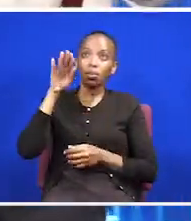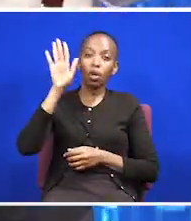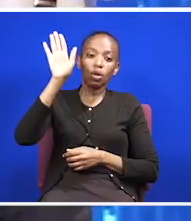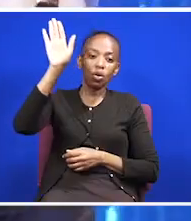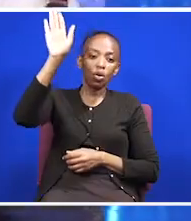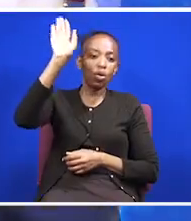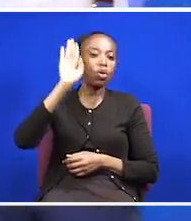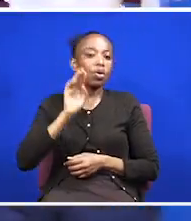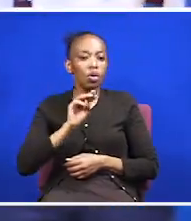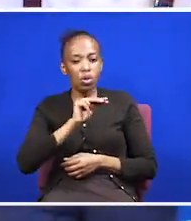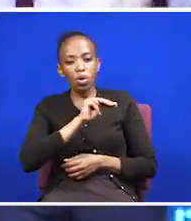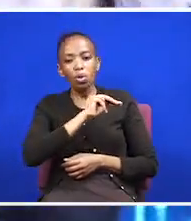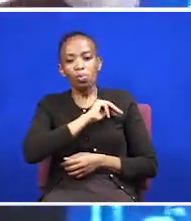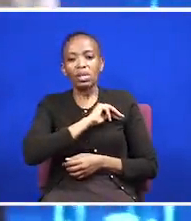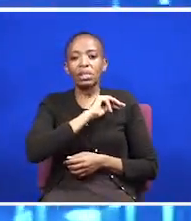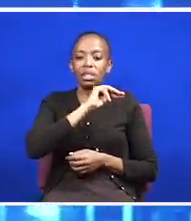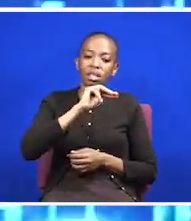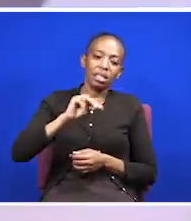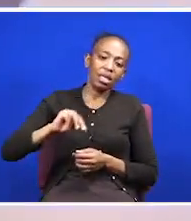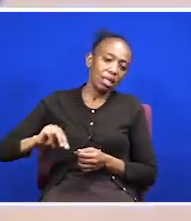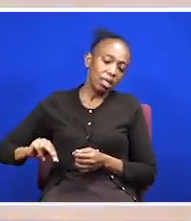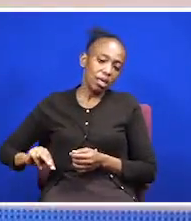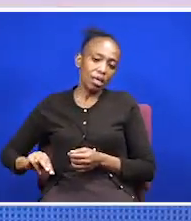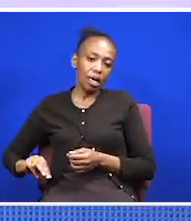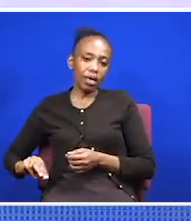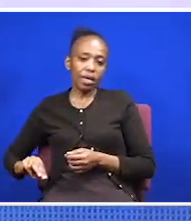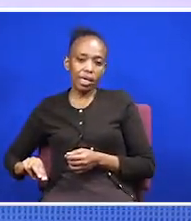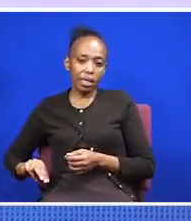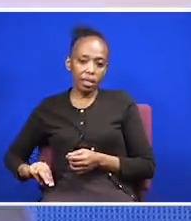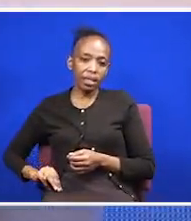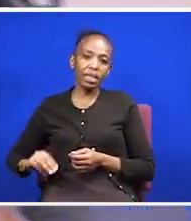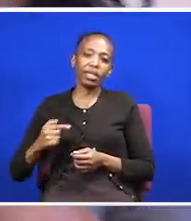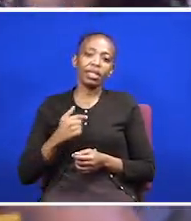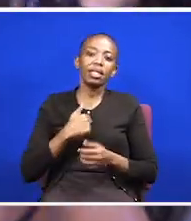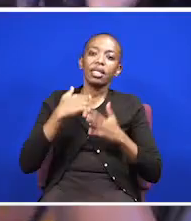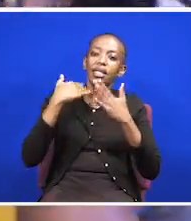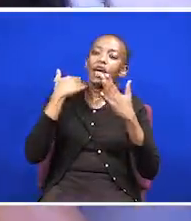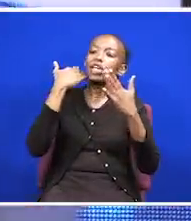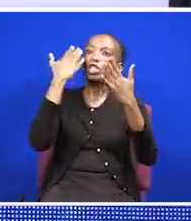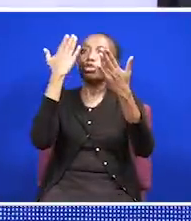Yeah.